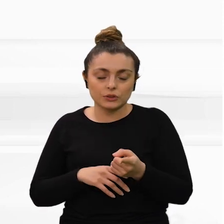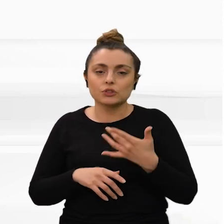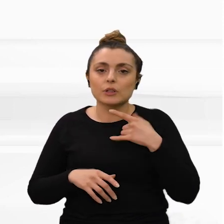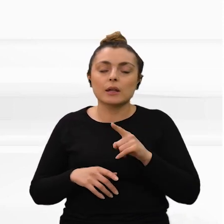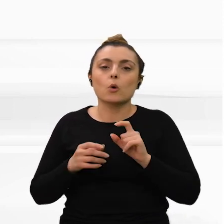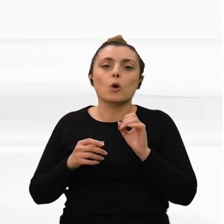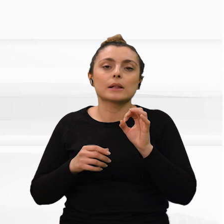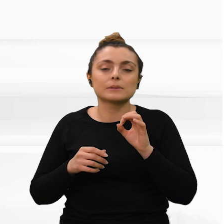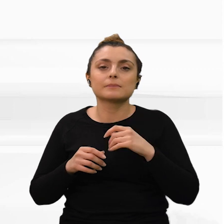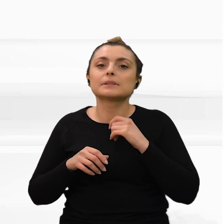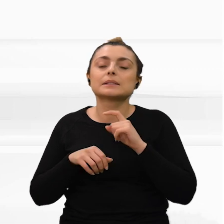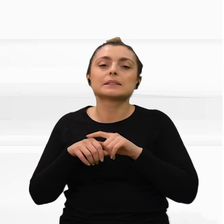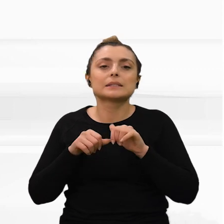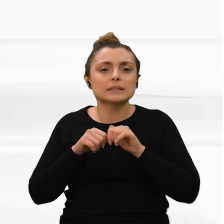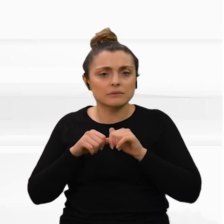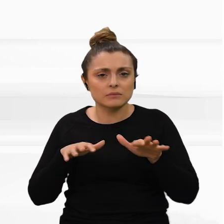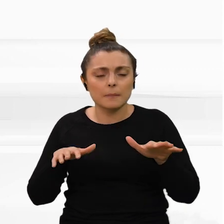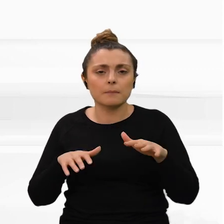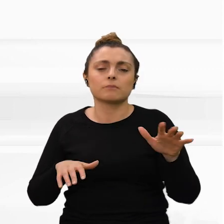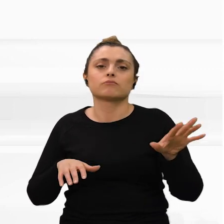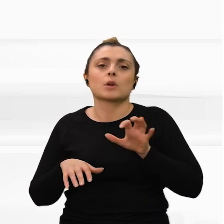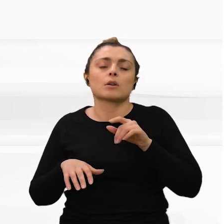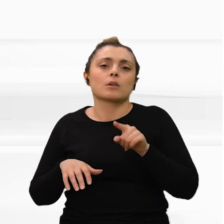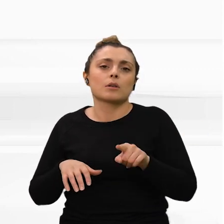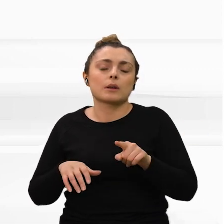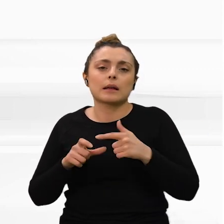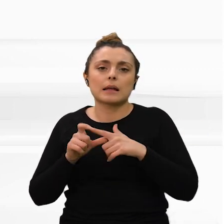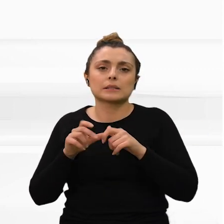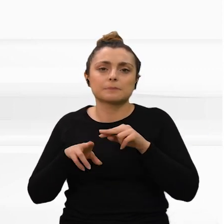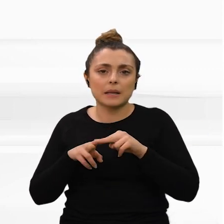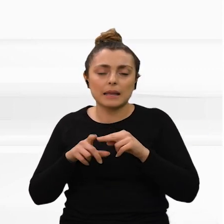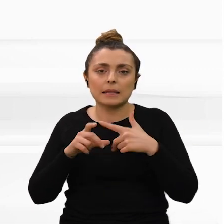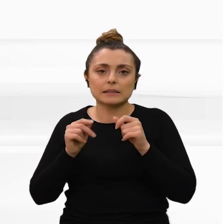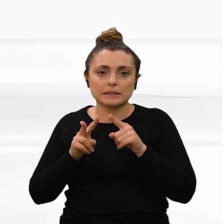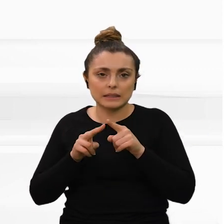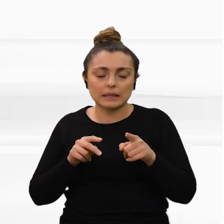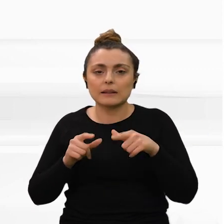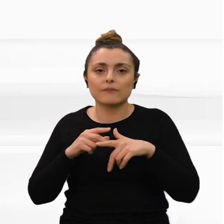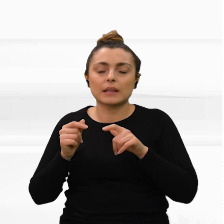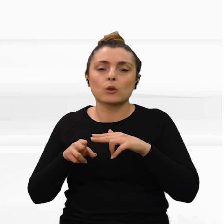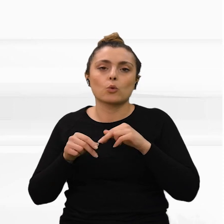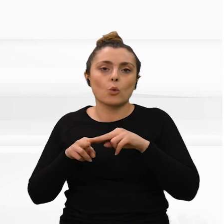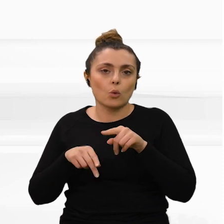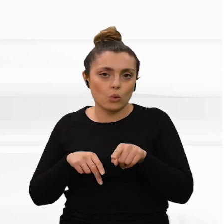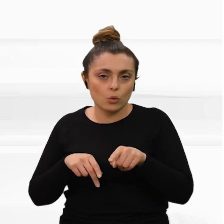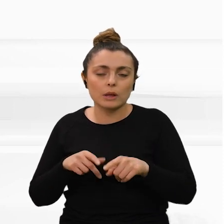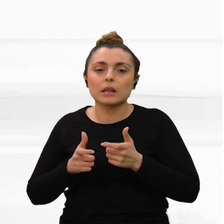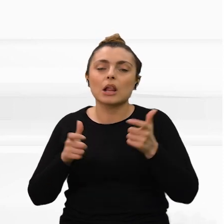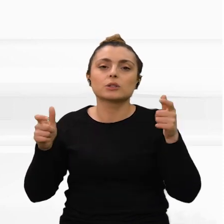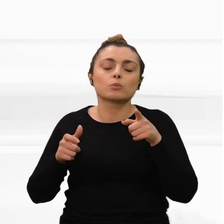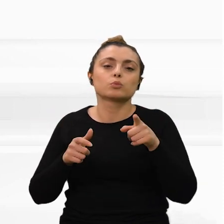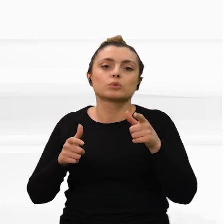canlı organizmaların sinir sistemlerinden esinlenerek esmekte nesin yine fiil kökü